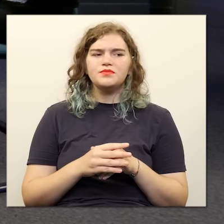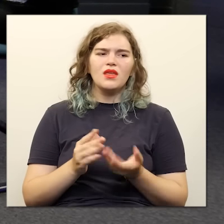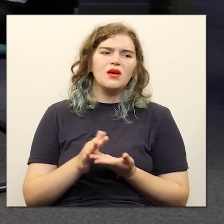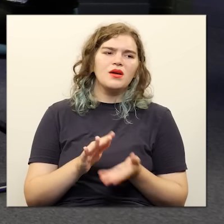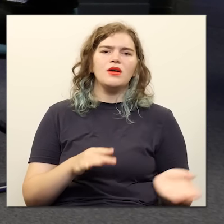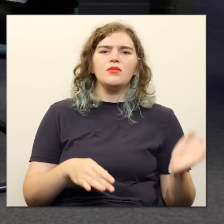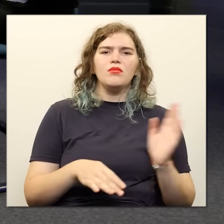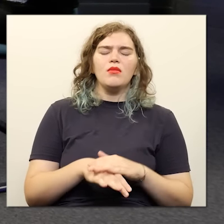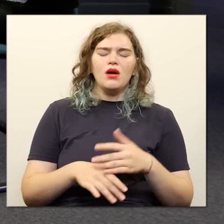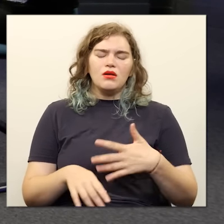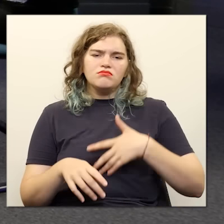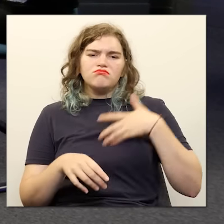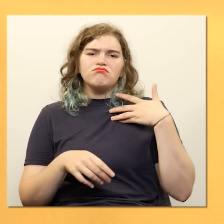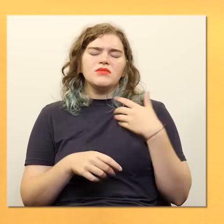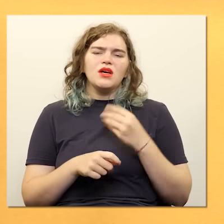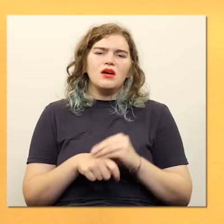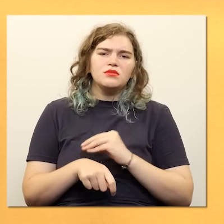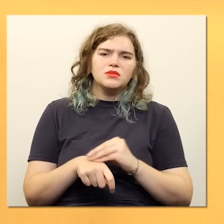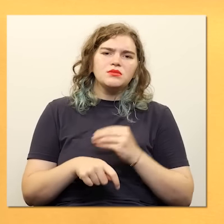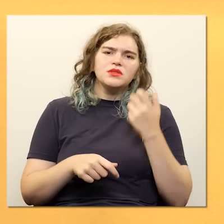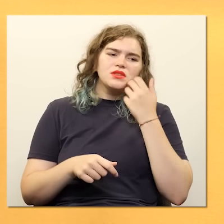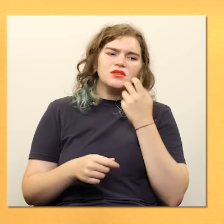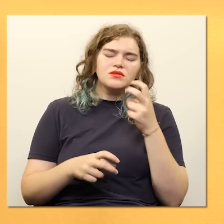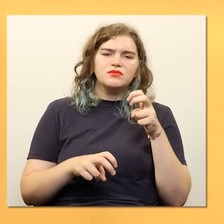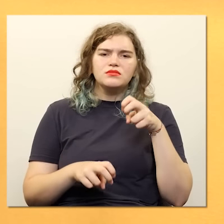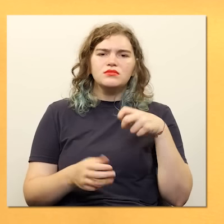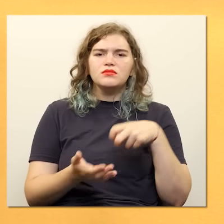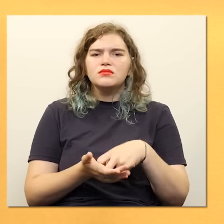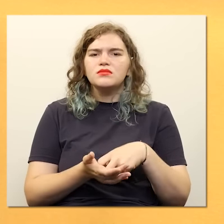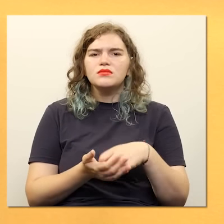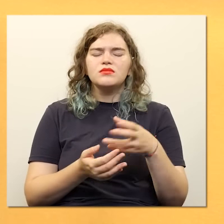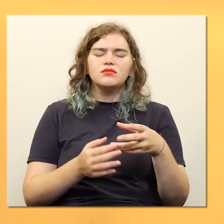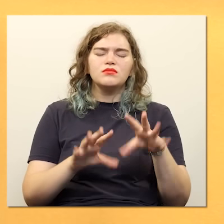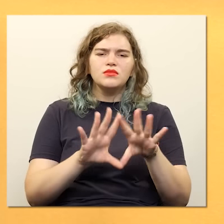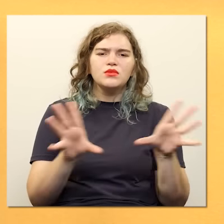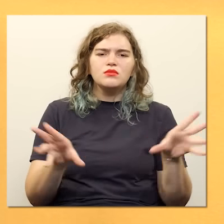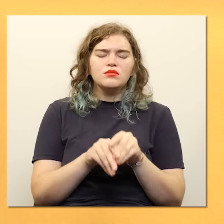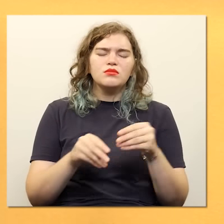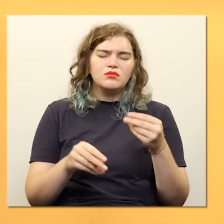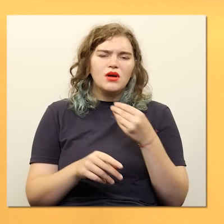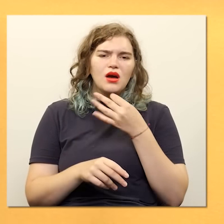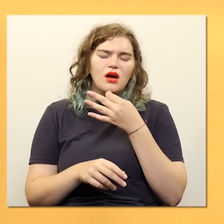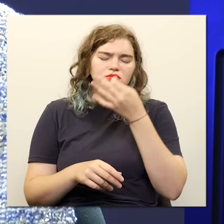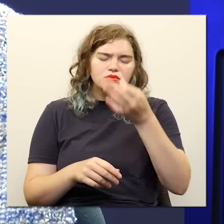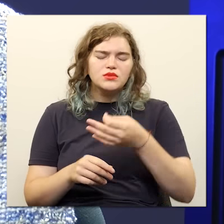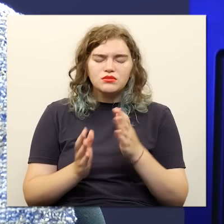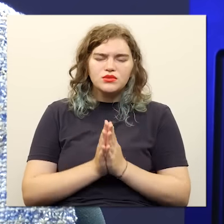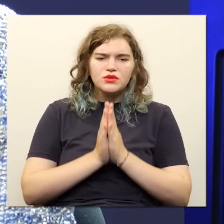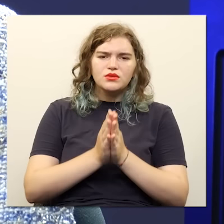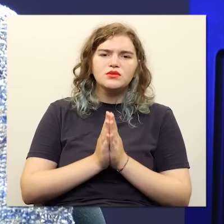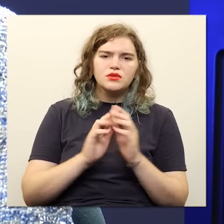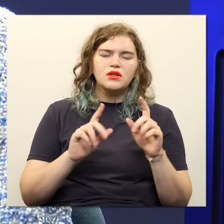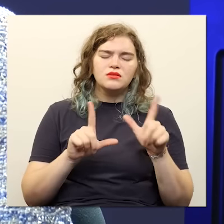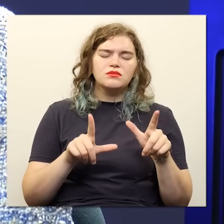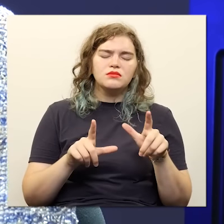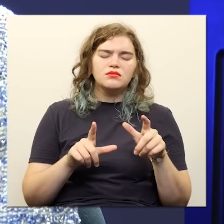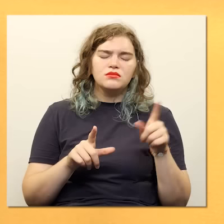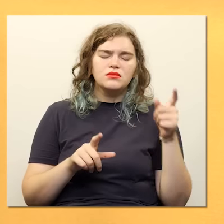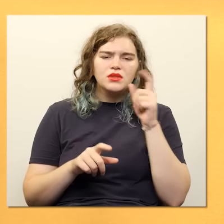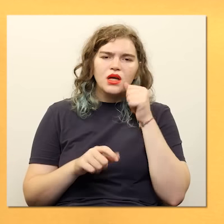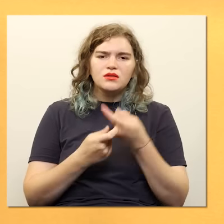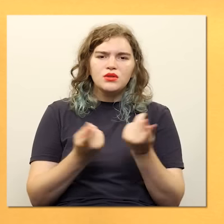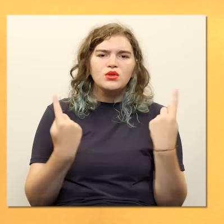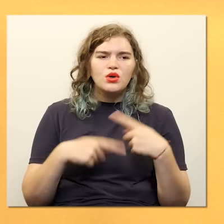Cel mai emoționant lucru a fost când ne-am așezat pe genunchi pe groapa de gunoi și am zis: Tatăl nostru.